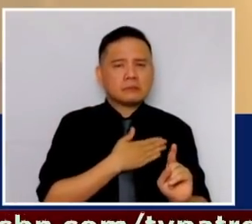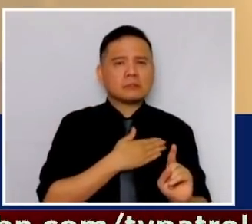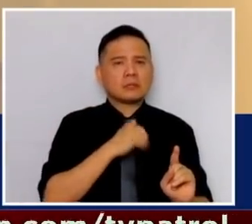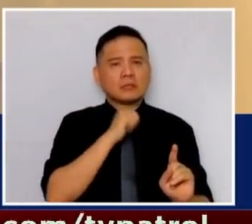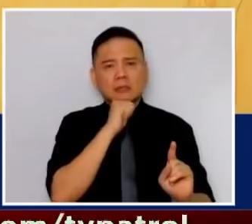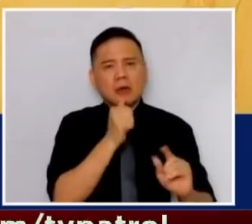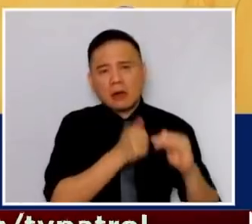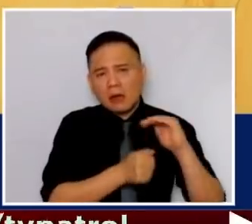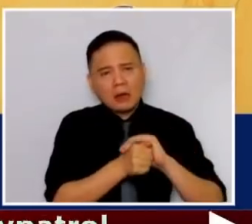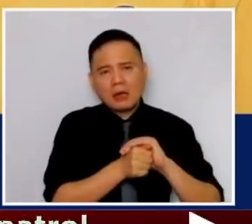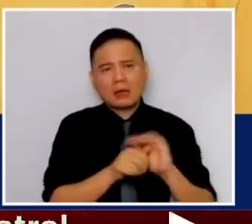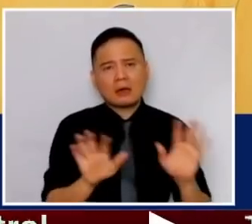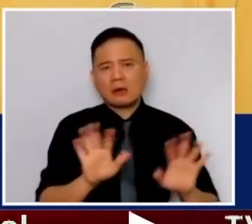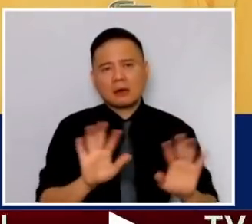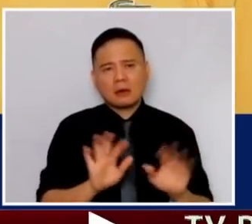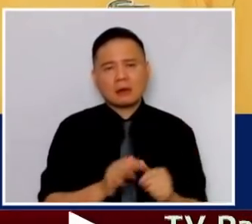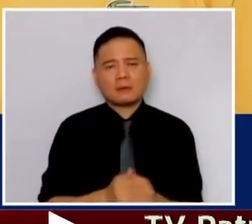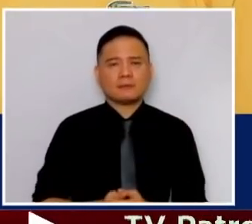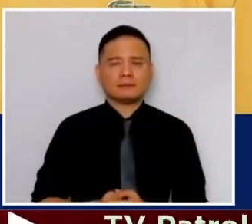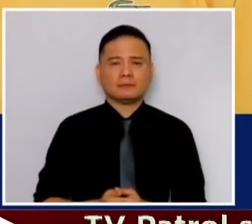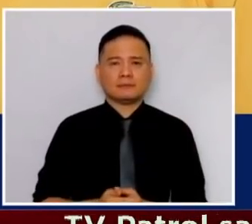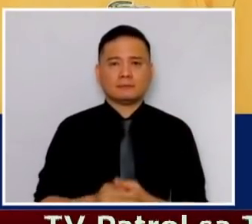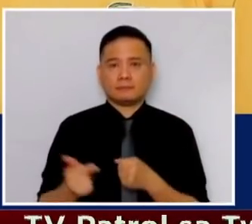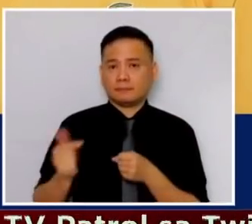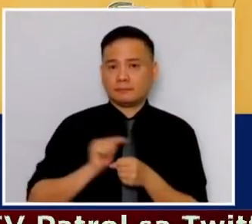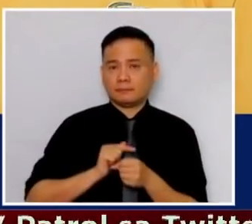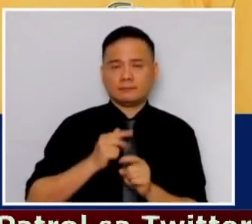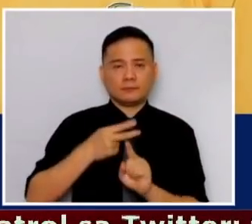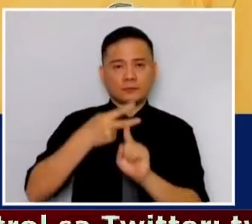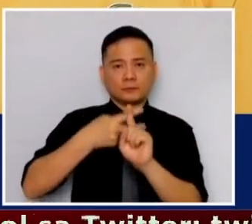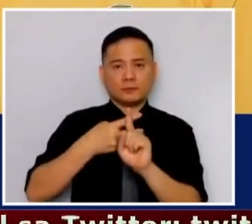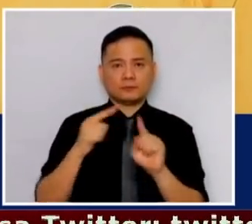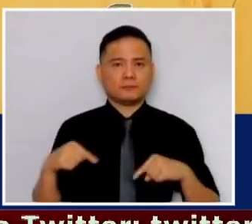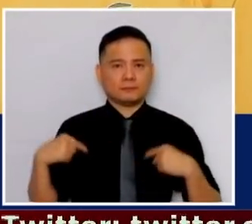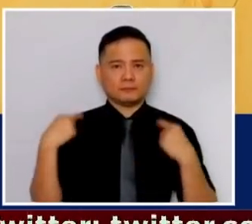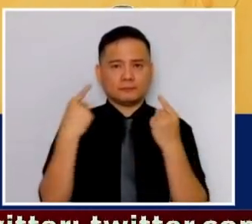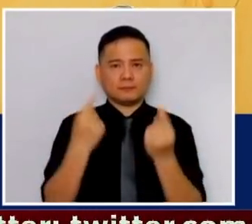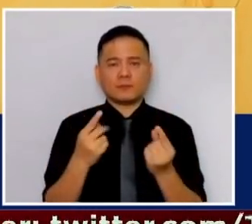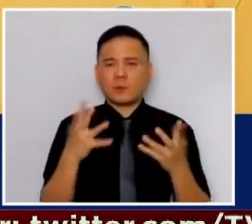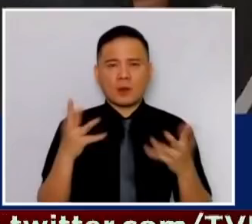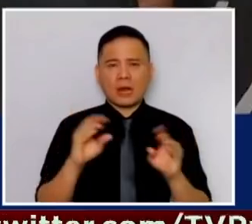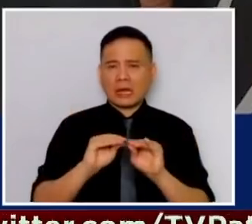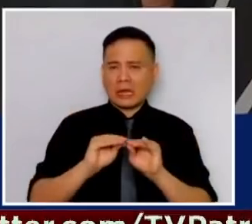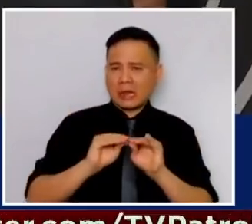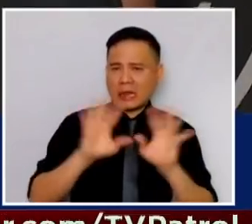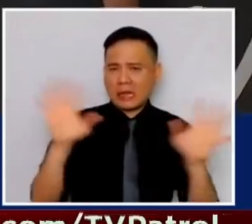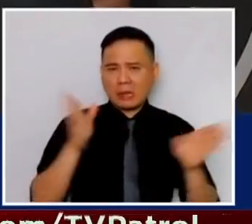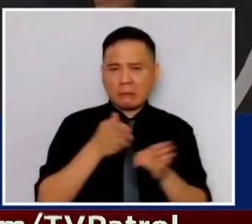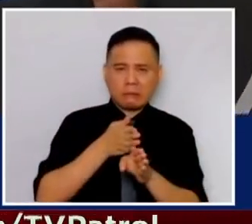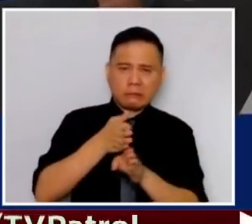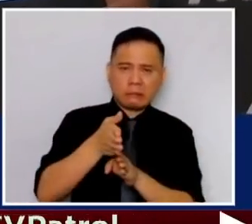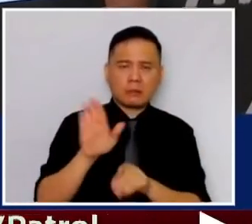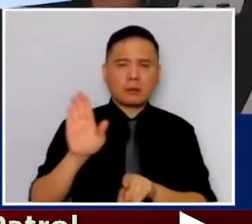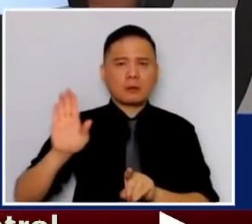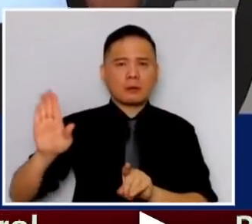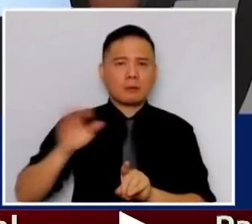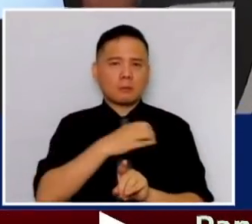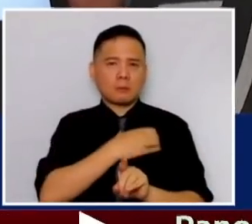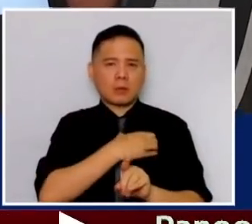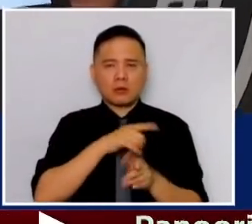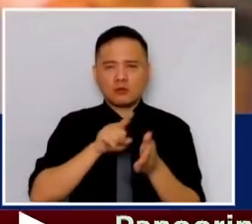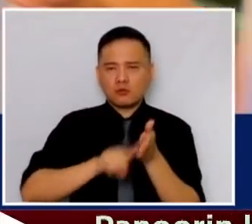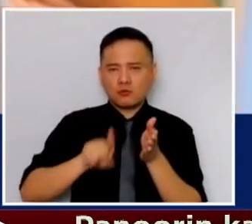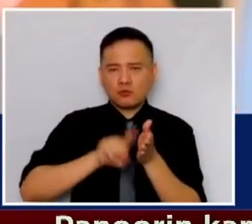itago sa amin. Bagamat magdadalawang buwan na, wala pa rin daw linaw ang investigasyon ng pulisya. Naging problema rin daw ang